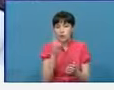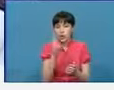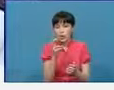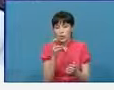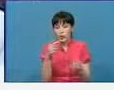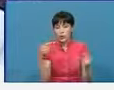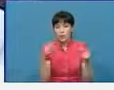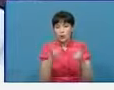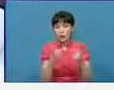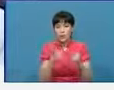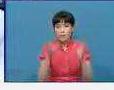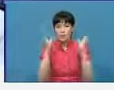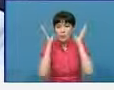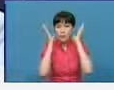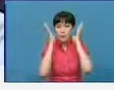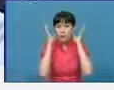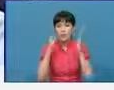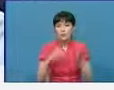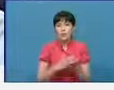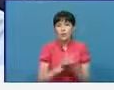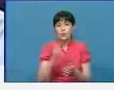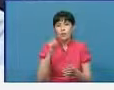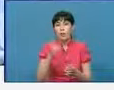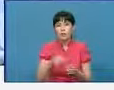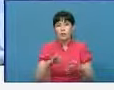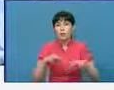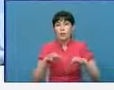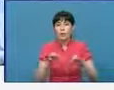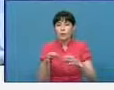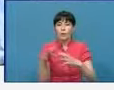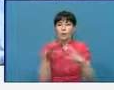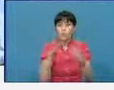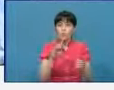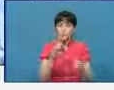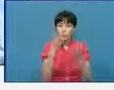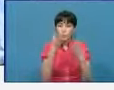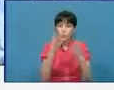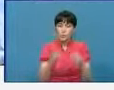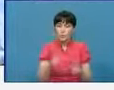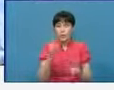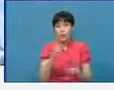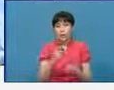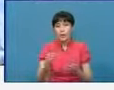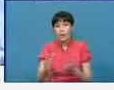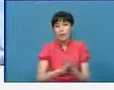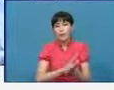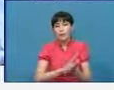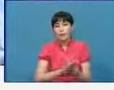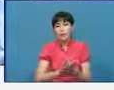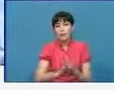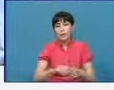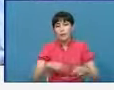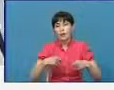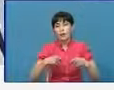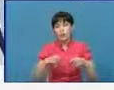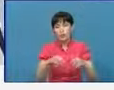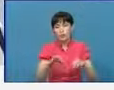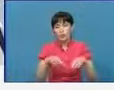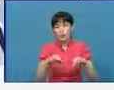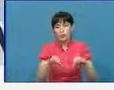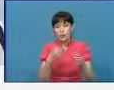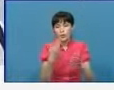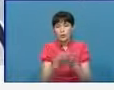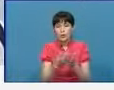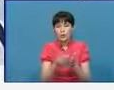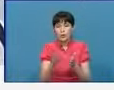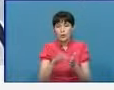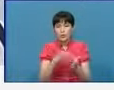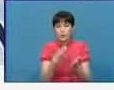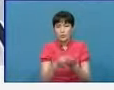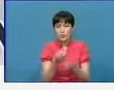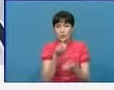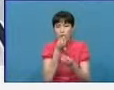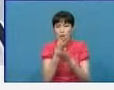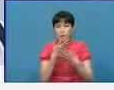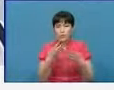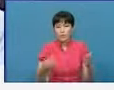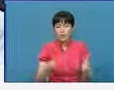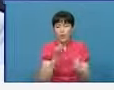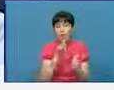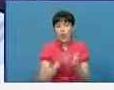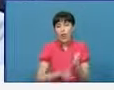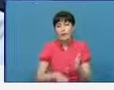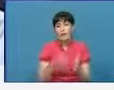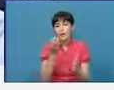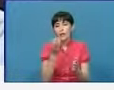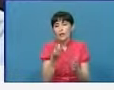Дін қызметкерлері бұл айда қоғамдық көлік иелерін бір күн халыққа тегін қызмет етуге шақыруда. Ал саудагерлер азық-түлік тауарларын арзан бағамен